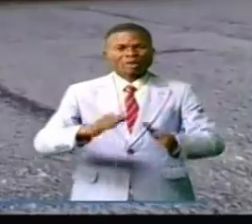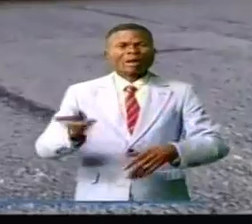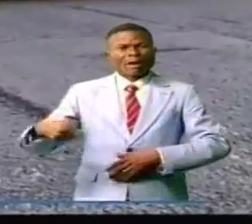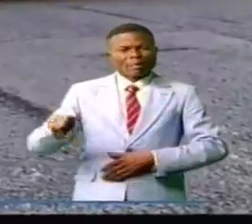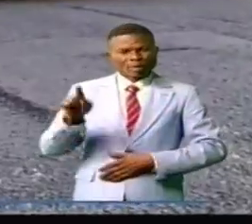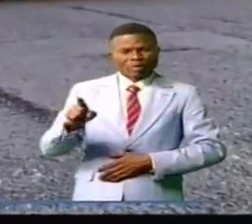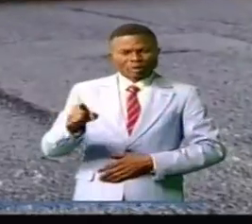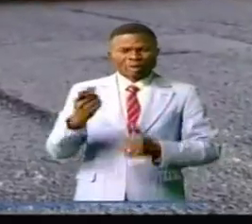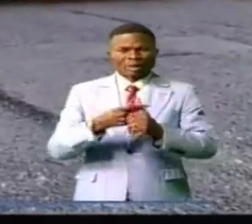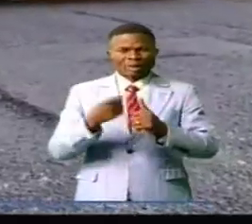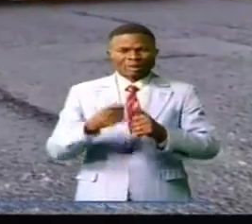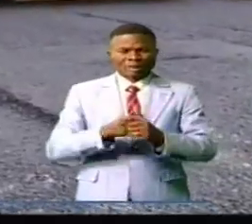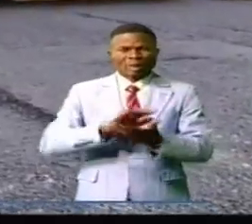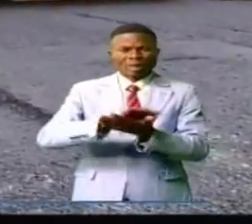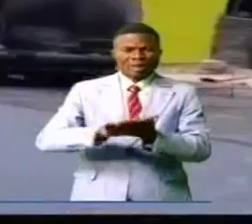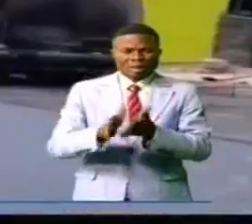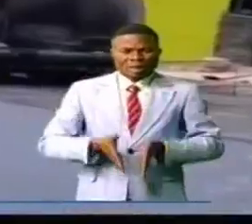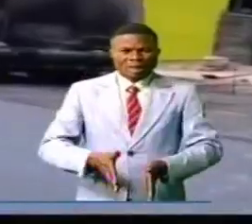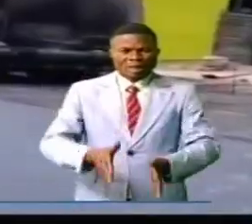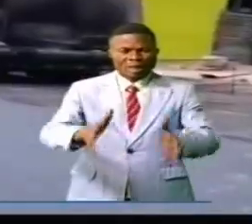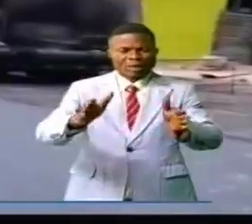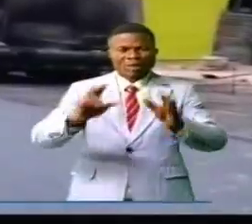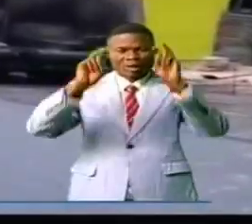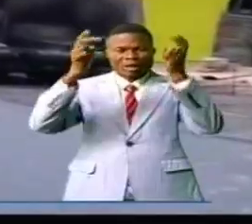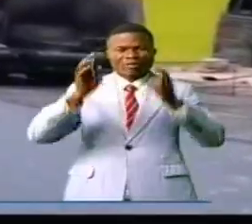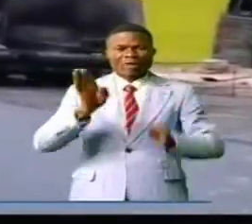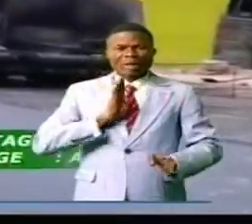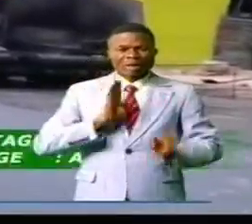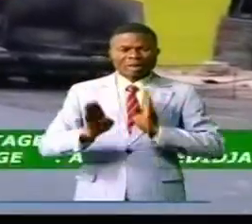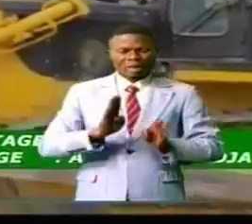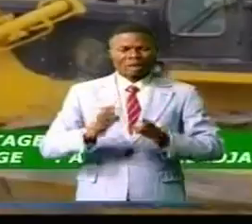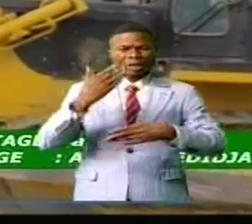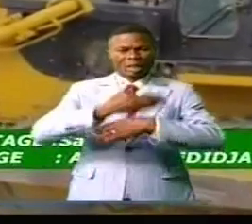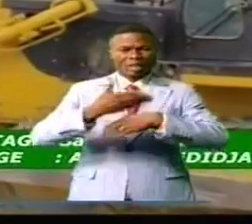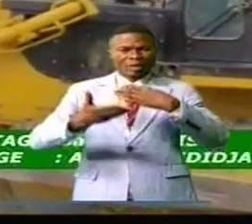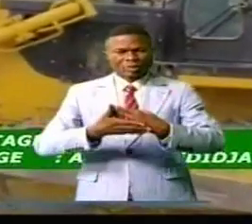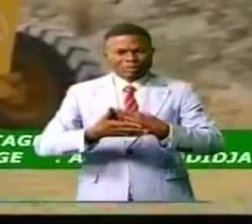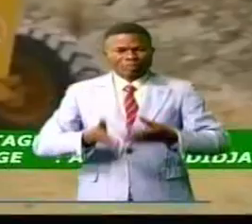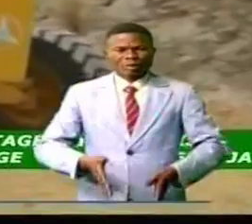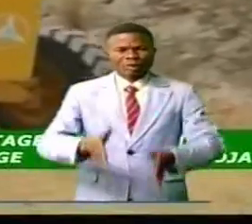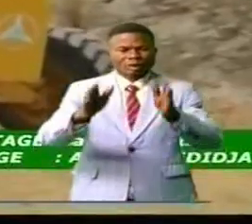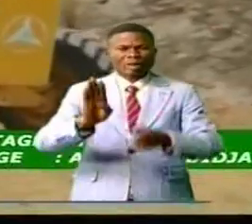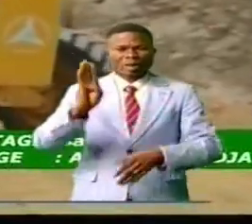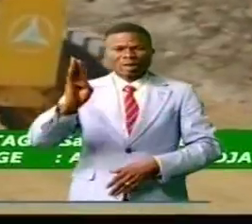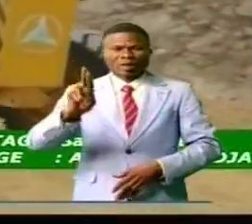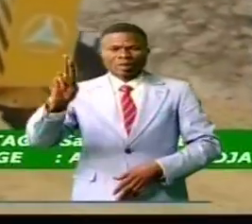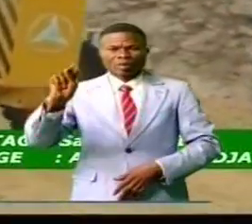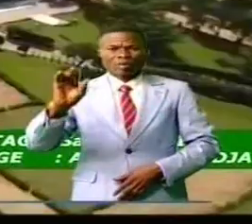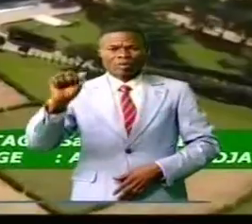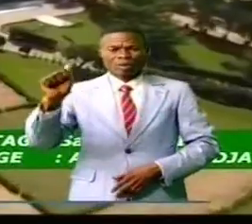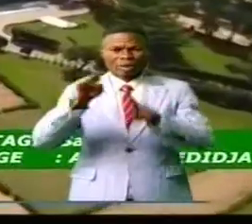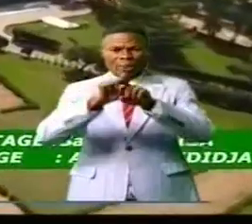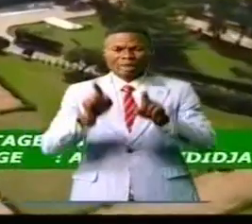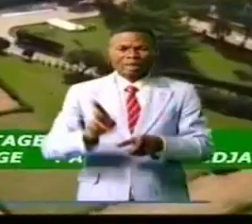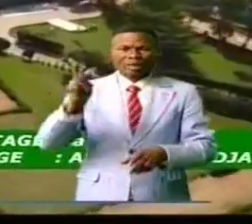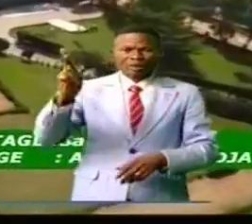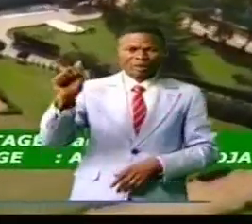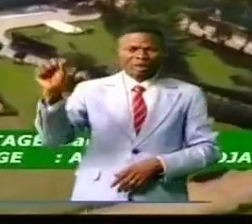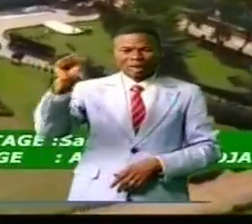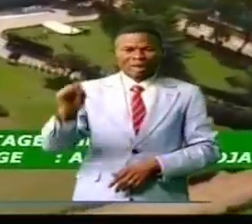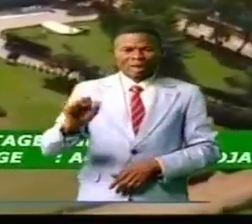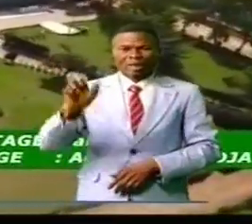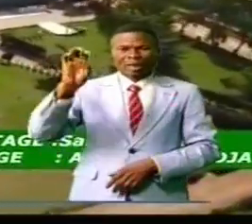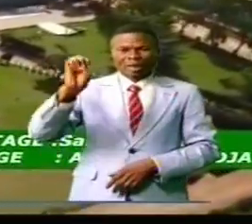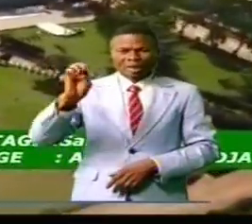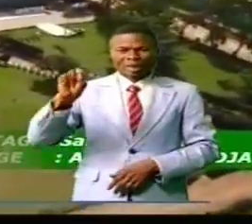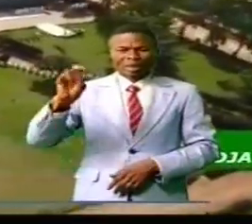Ituri, notamment l'asphaltage de la voirie urbaine de Bunia, la réhabilitation de la route Bunia-Kasséni et la modernisation du cabinet